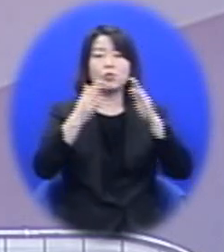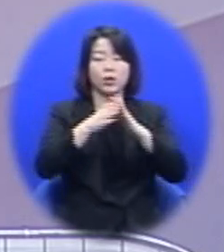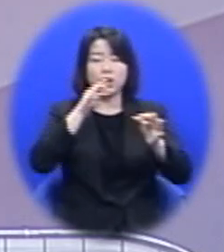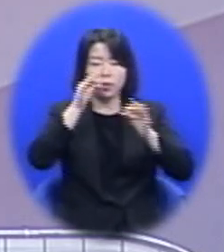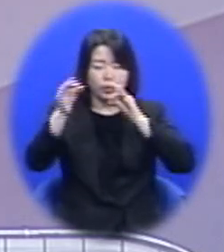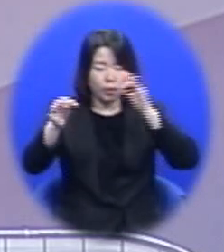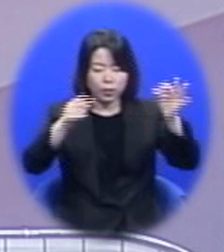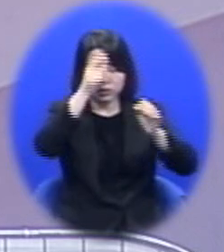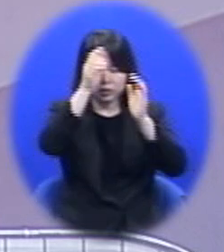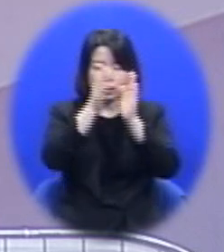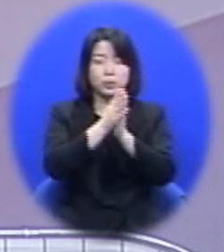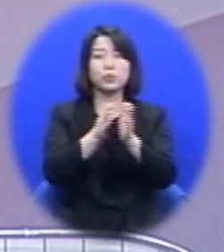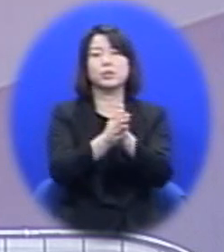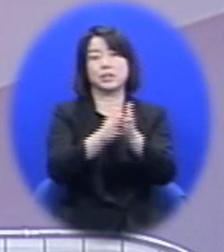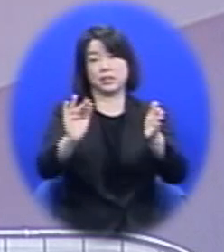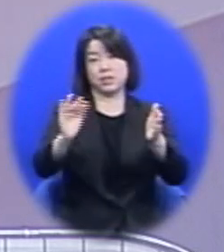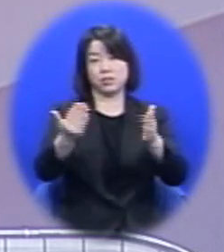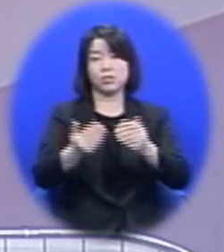시작입니다.